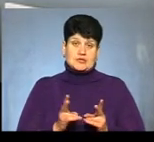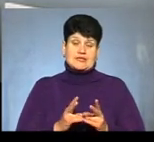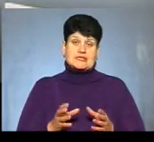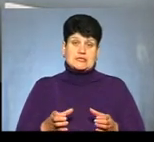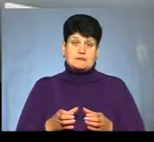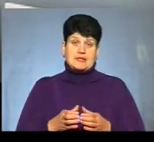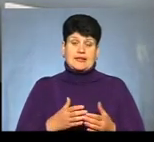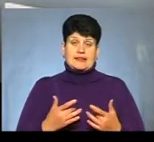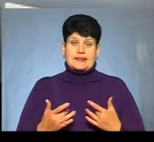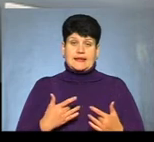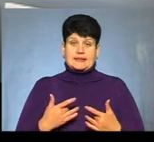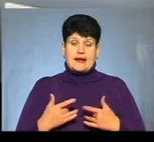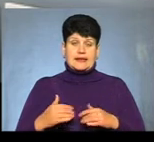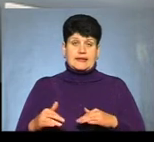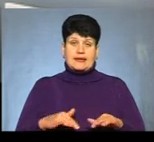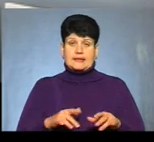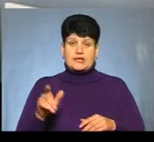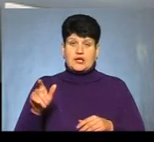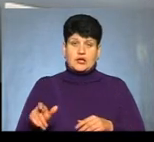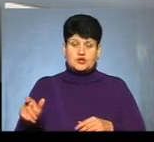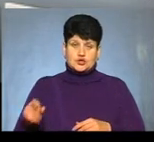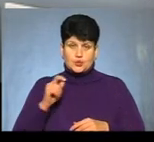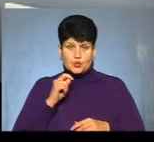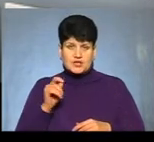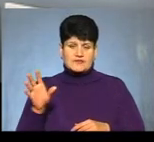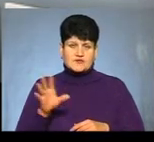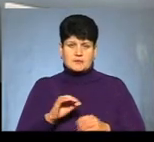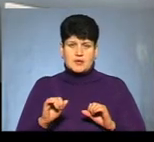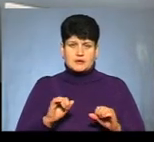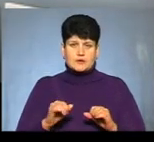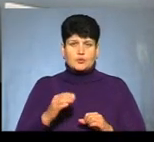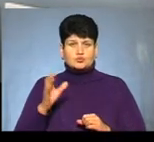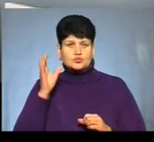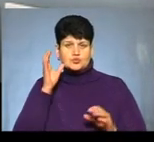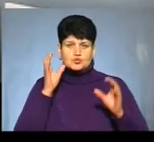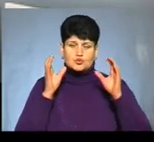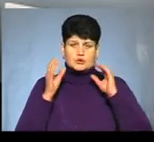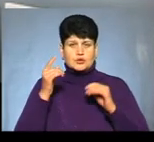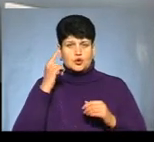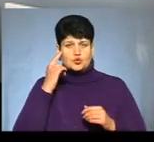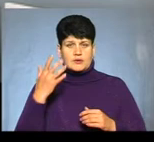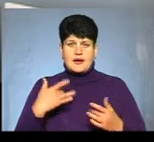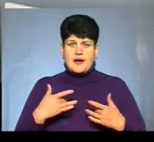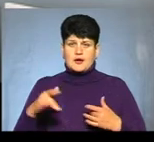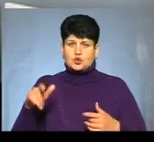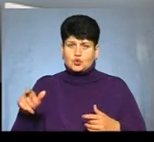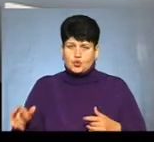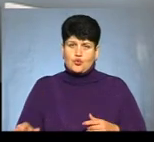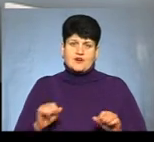просились зустрітись із спілкою театральних діячів України, зустрітись всіма керівниками. Тобто почути думки і